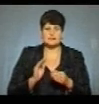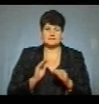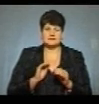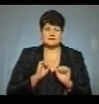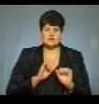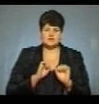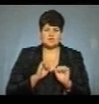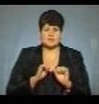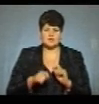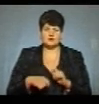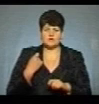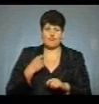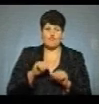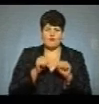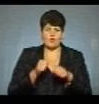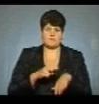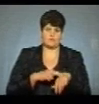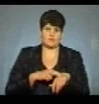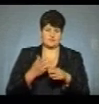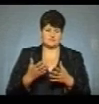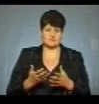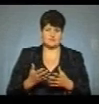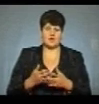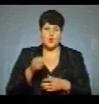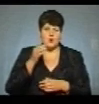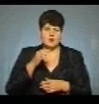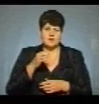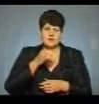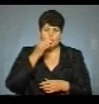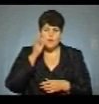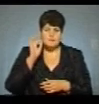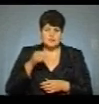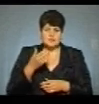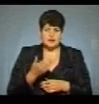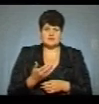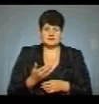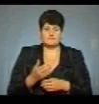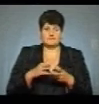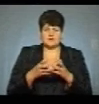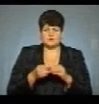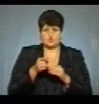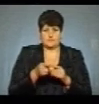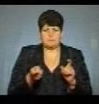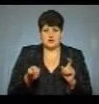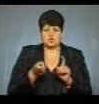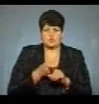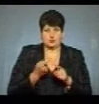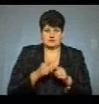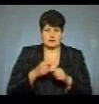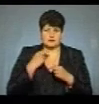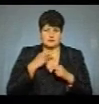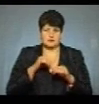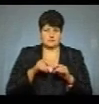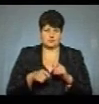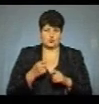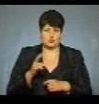у формі поліціянтів. Ще раз вам кажу, компетенція... Виходить висновок, що ви причетні до даного кримінального